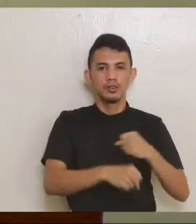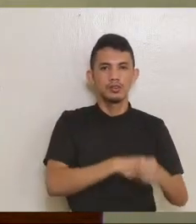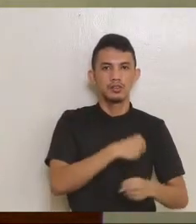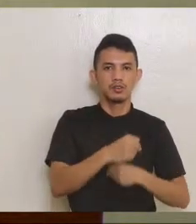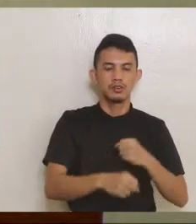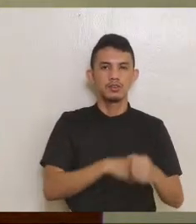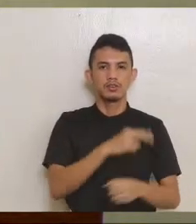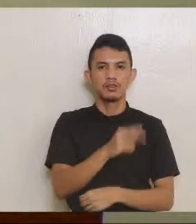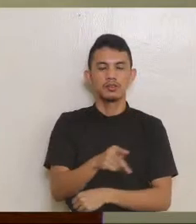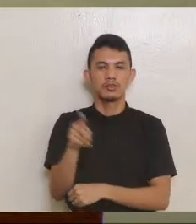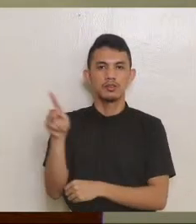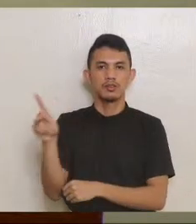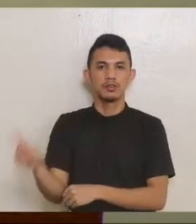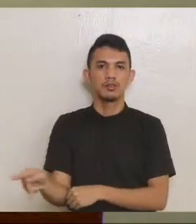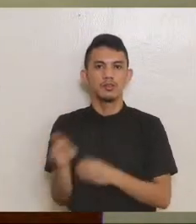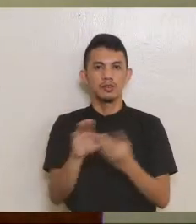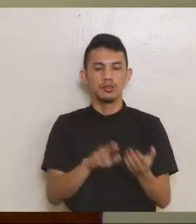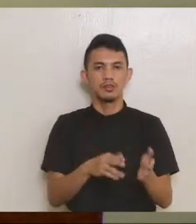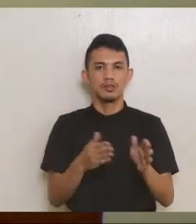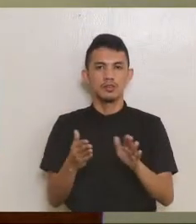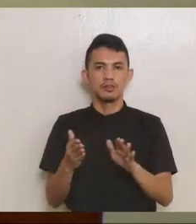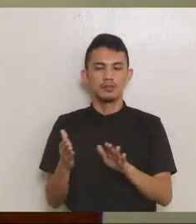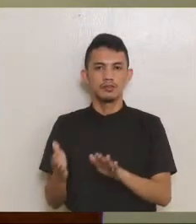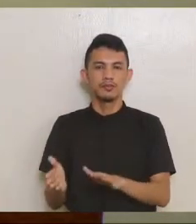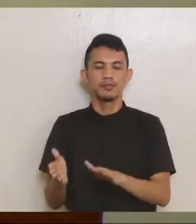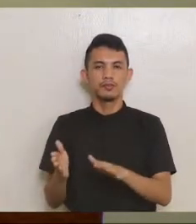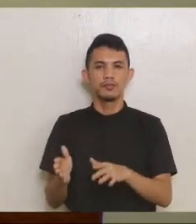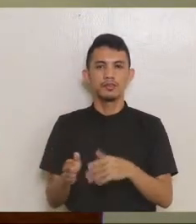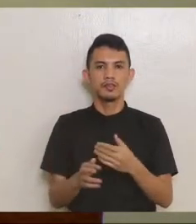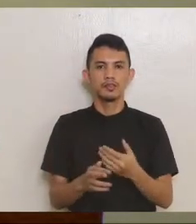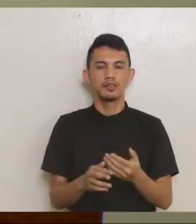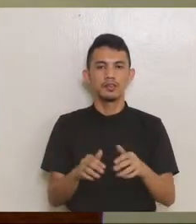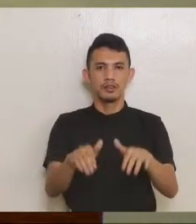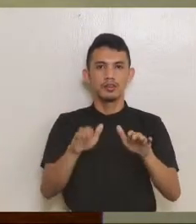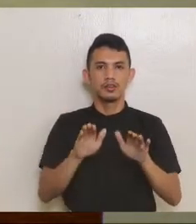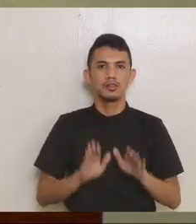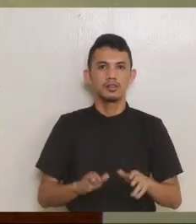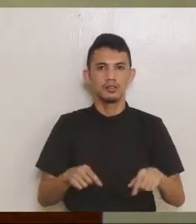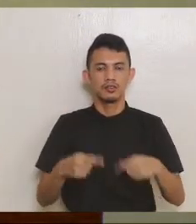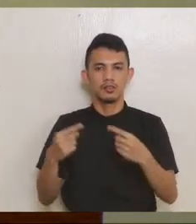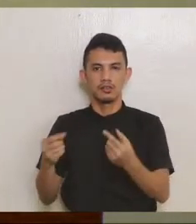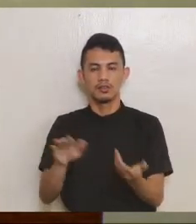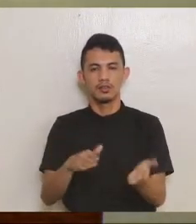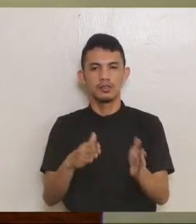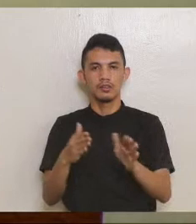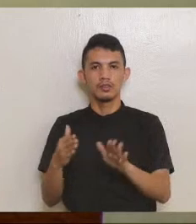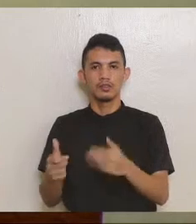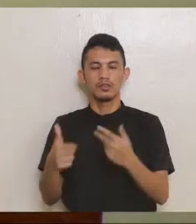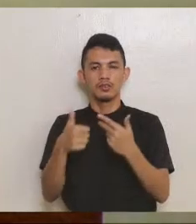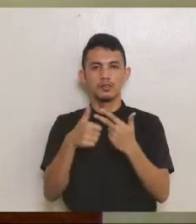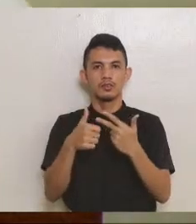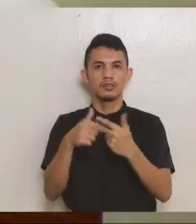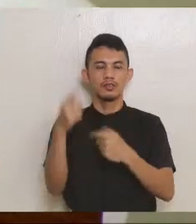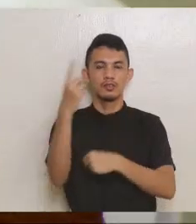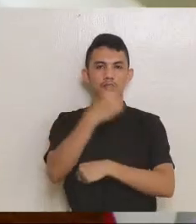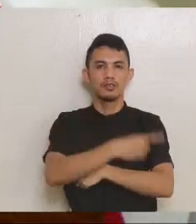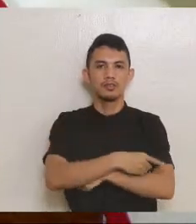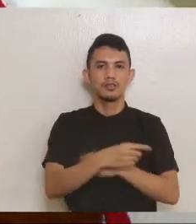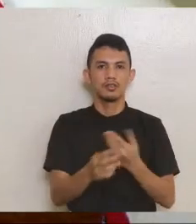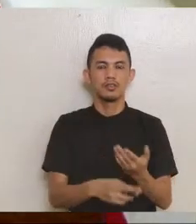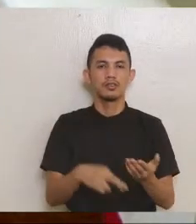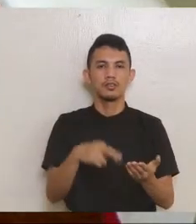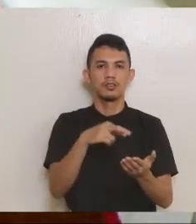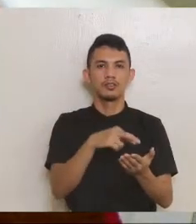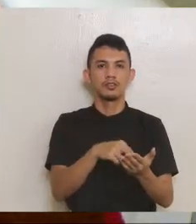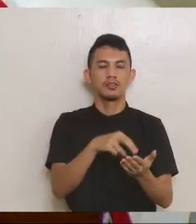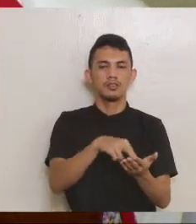Gilansan sa krus na matay o gilubong. Miyato siya sa nangamatay. sa katulo ka adlaw na banaw siya. Misaka siya sa